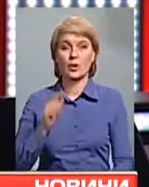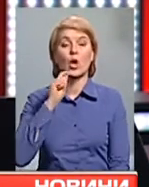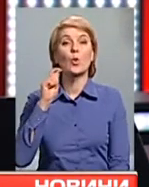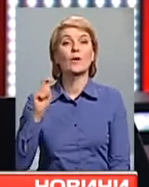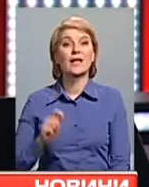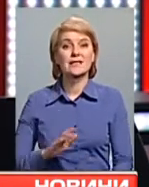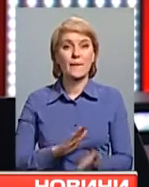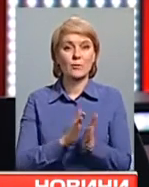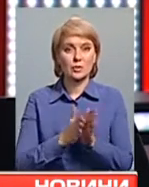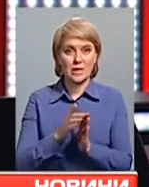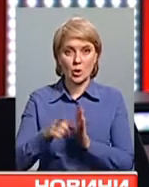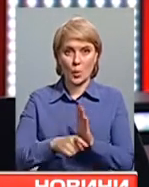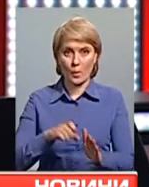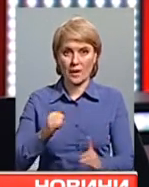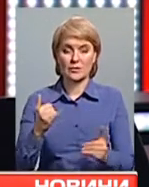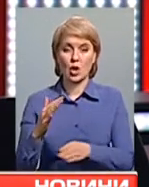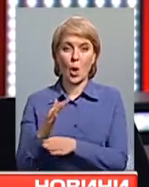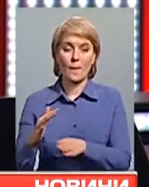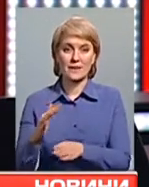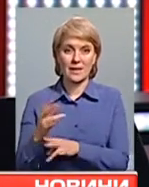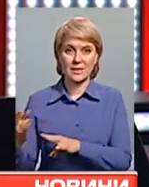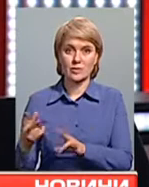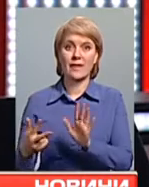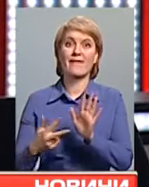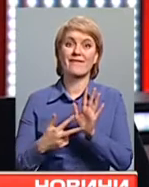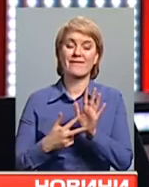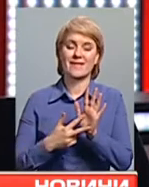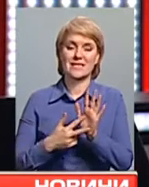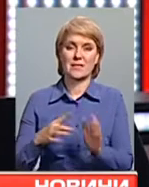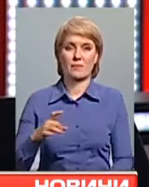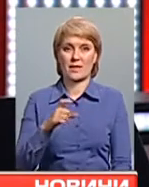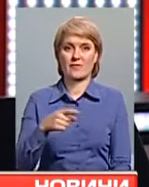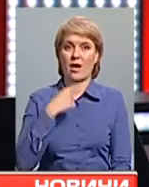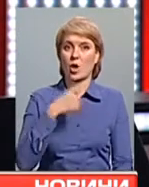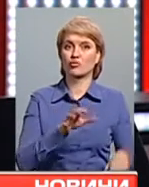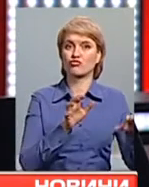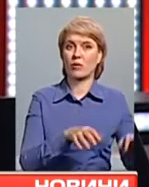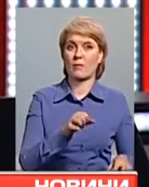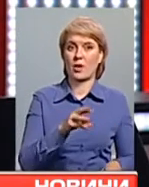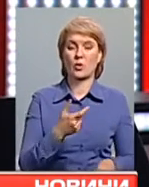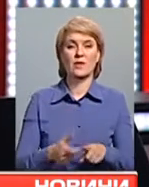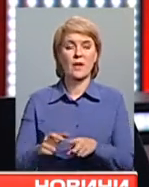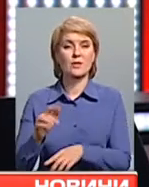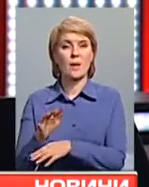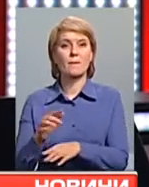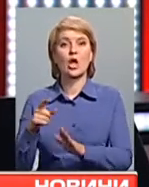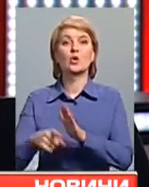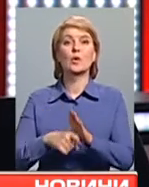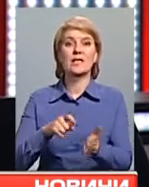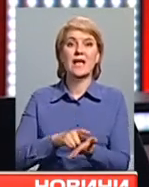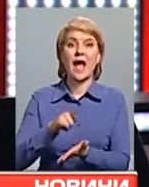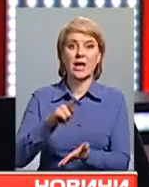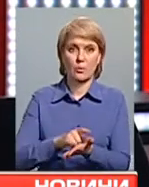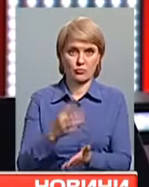Українські позиції на Донбасі сьогодні обстріляли терористи 8 разів, кажуть у штабі АТО. Найбільше били по Донецькому аеропорту